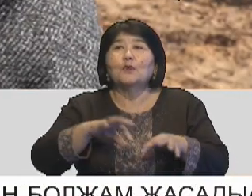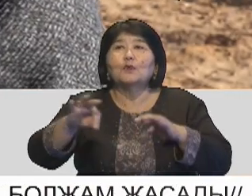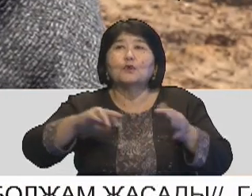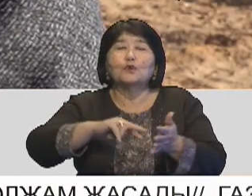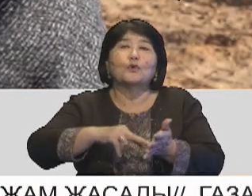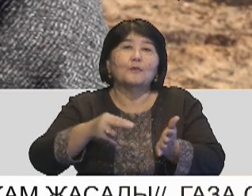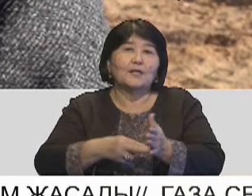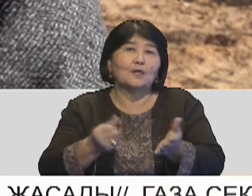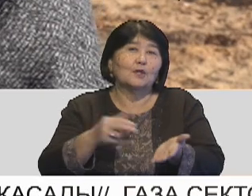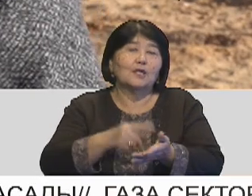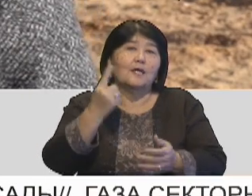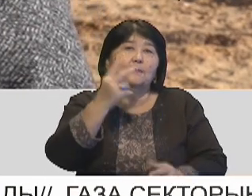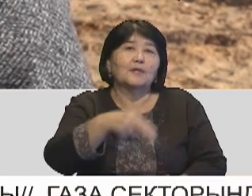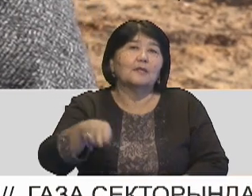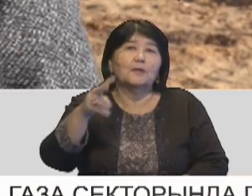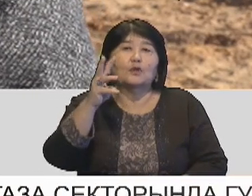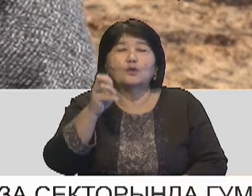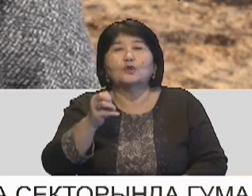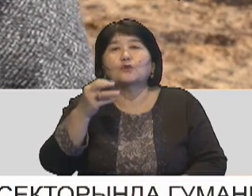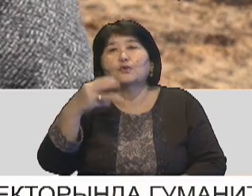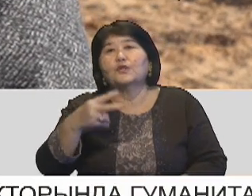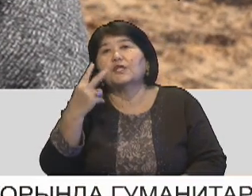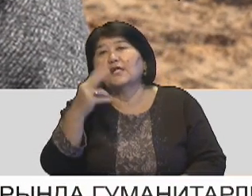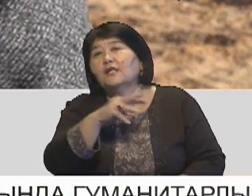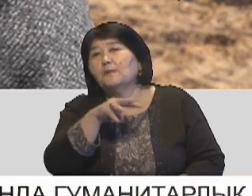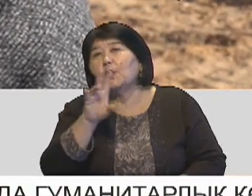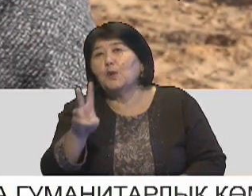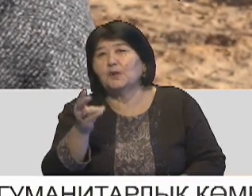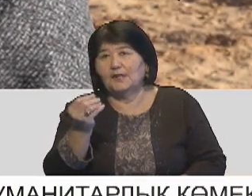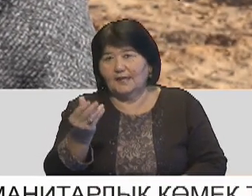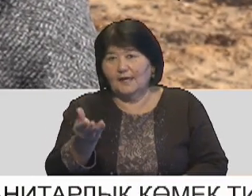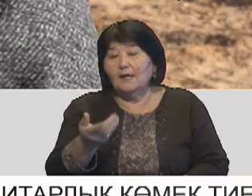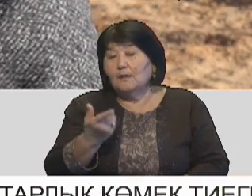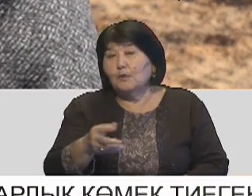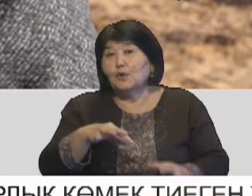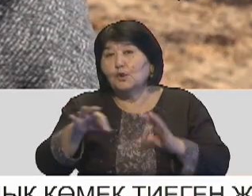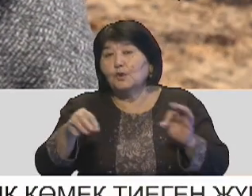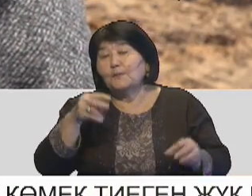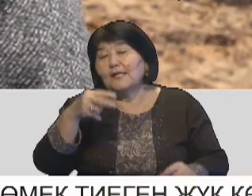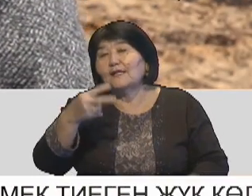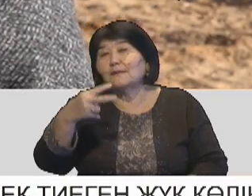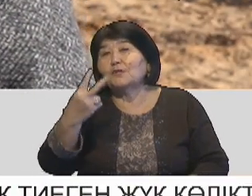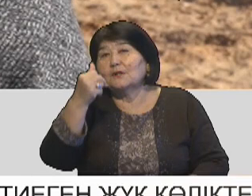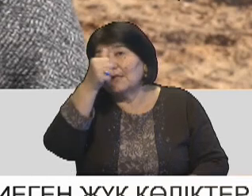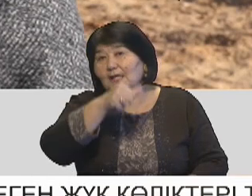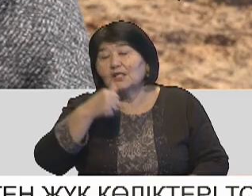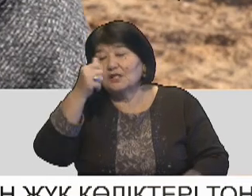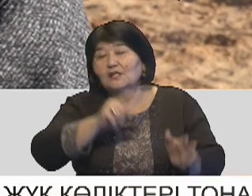құны 1 миллиард 332 миллион теңге. Бұл жоба 2022 жылы